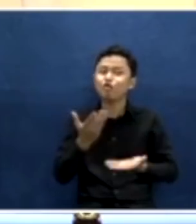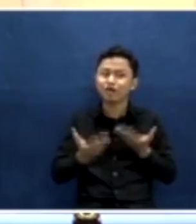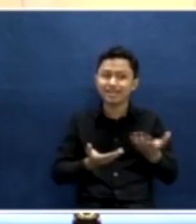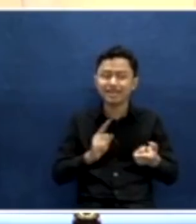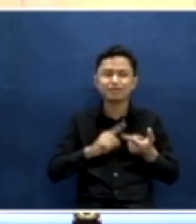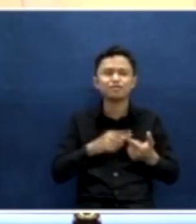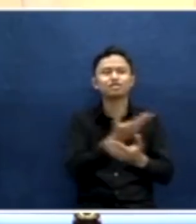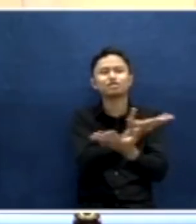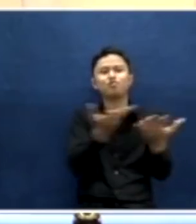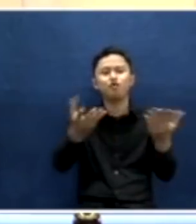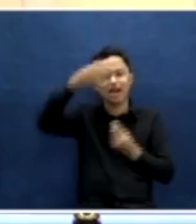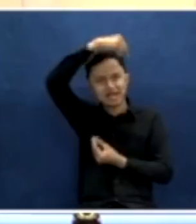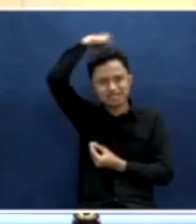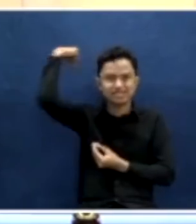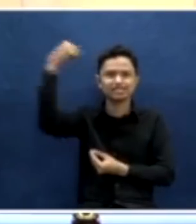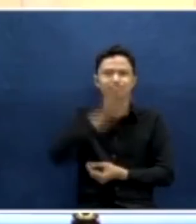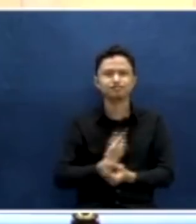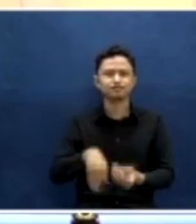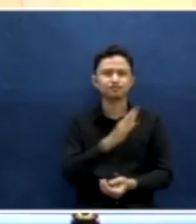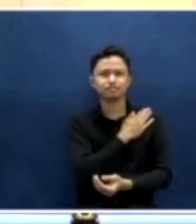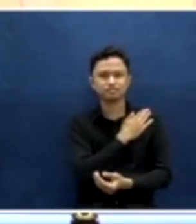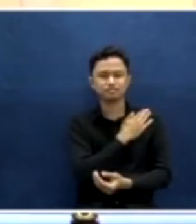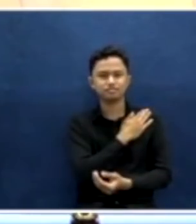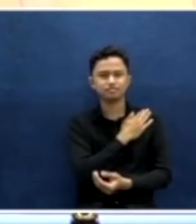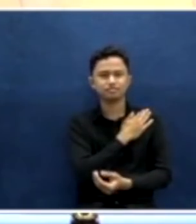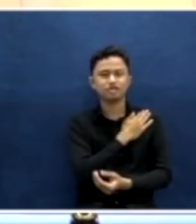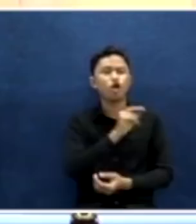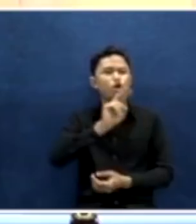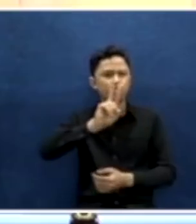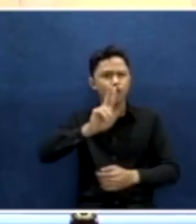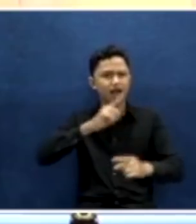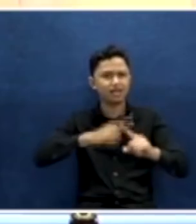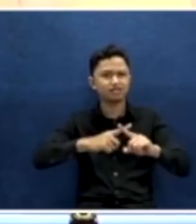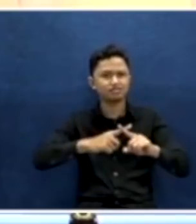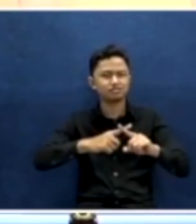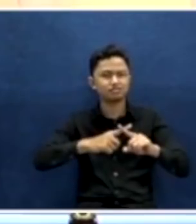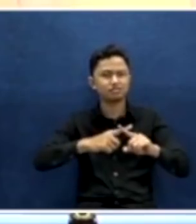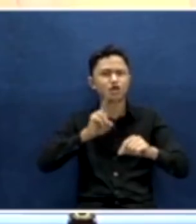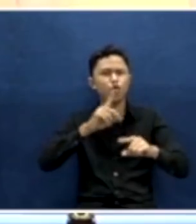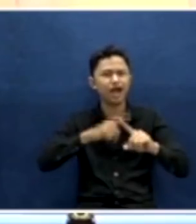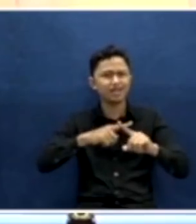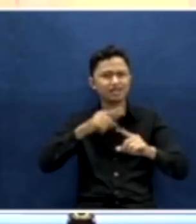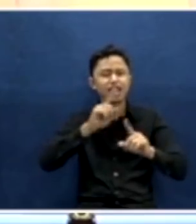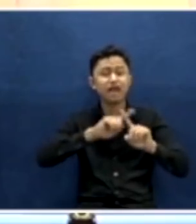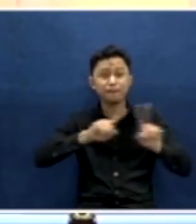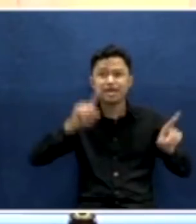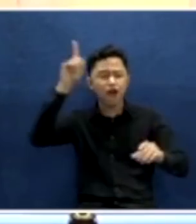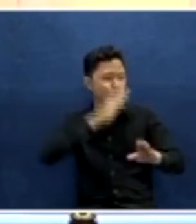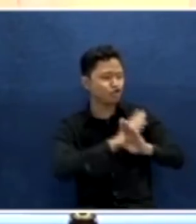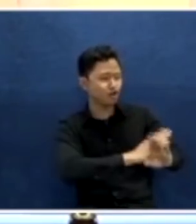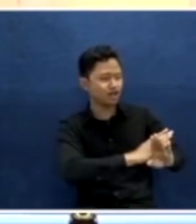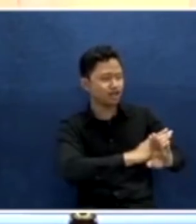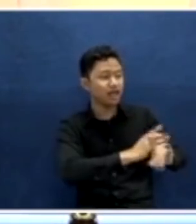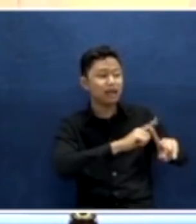tentu diterima tapi ketika kita pernah membuang sampah dan tidak membuang sampah pada tempatnya mengganggu orang Justru itu yang Allah